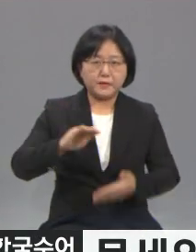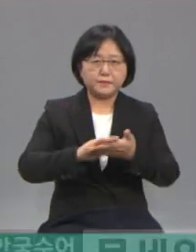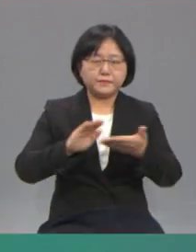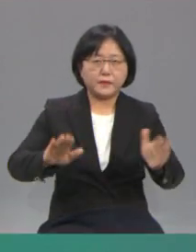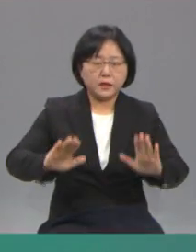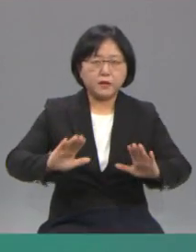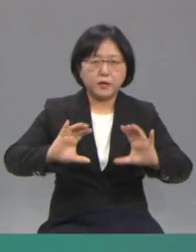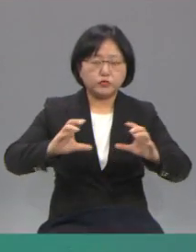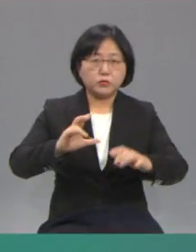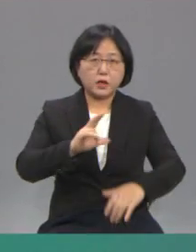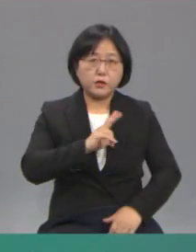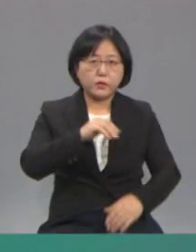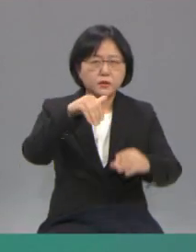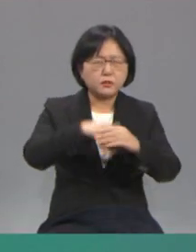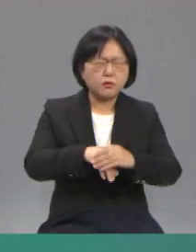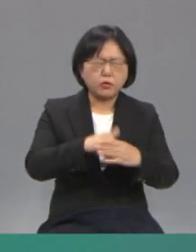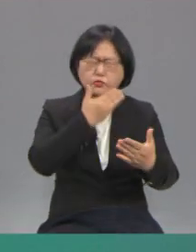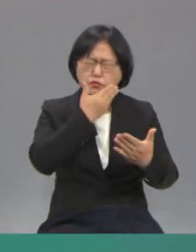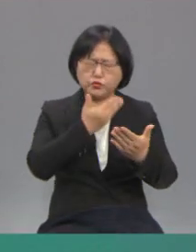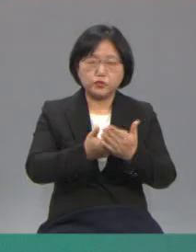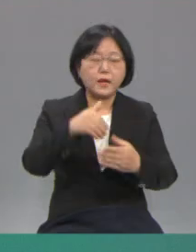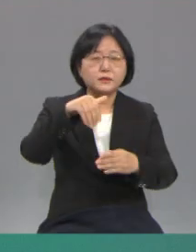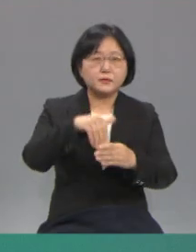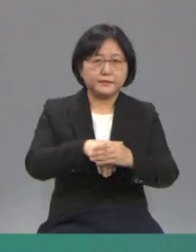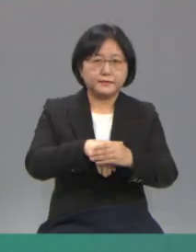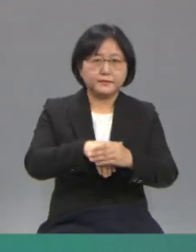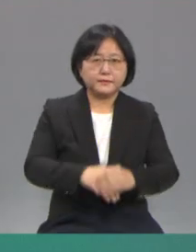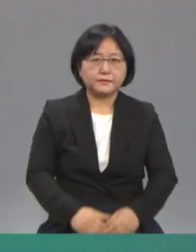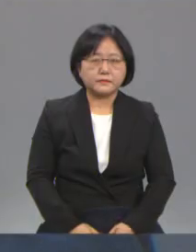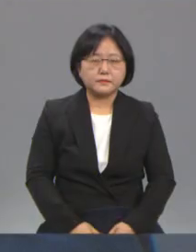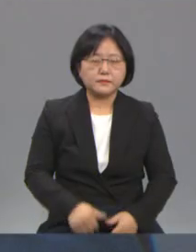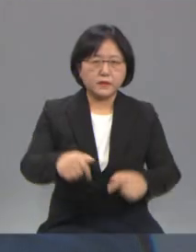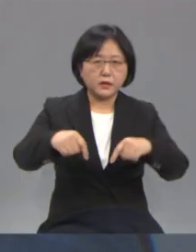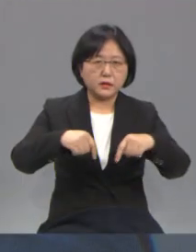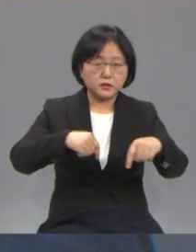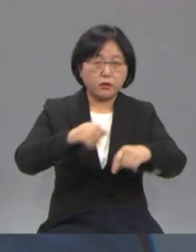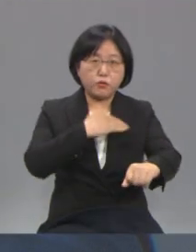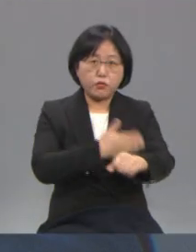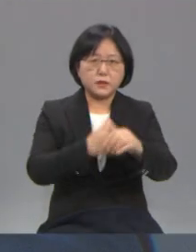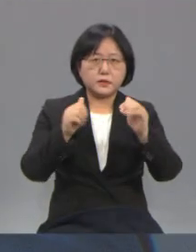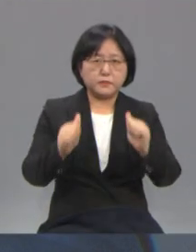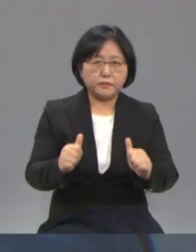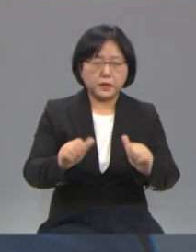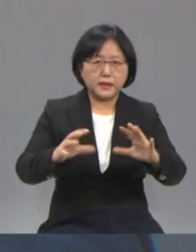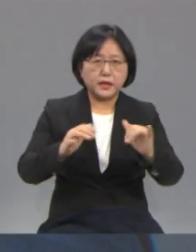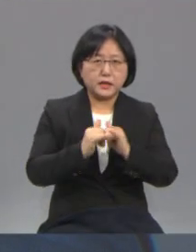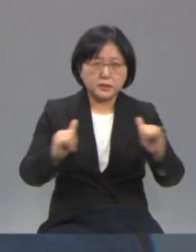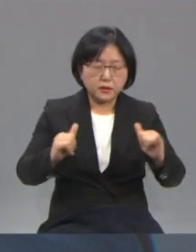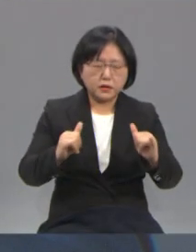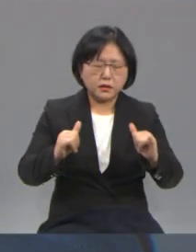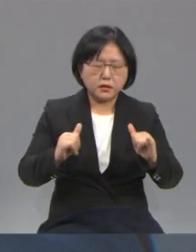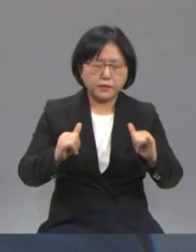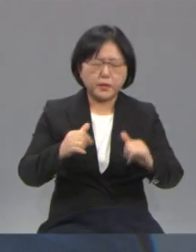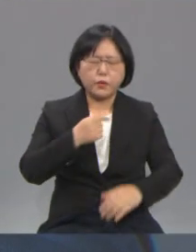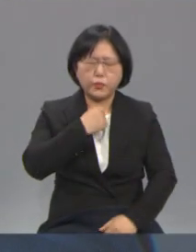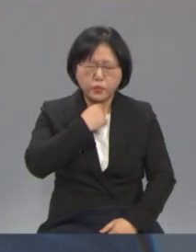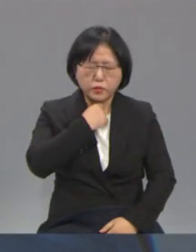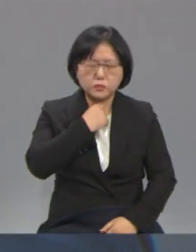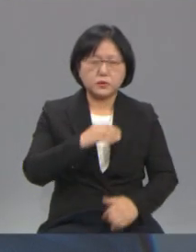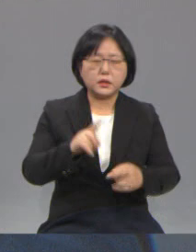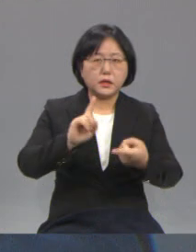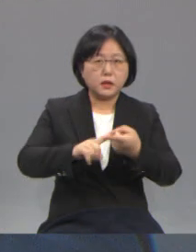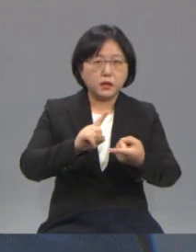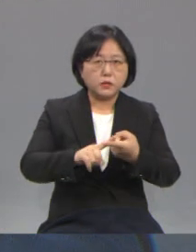강입니다이 선거는 매우 중요한 선거입니다 정권 심판이라는 국민의 준엄한 요구